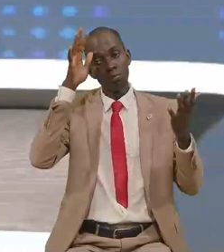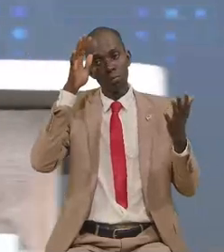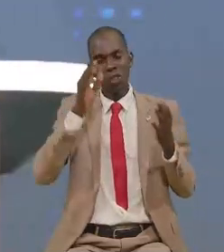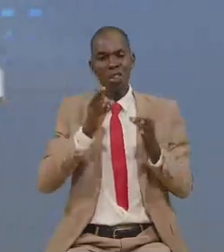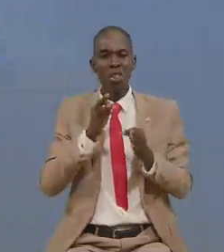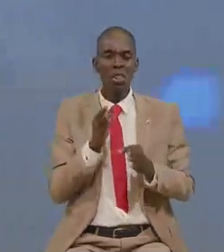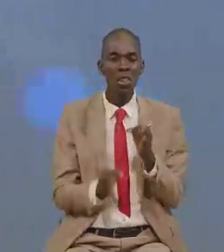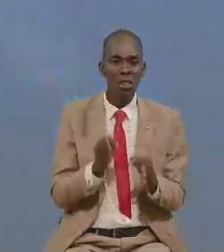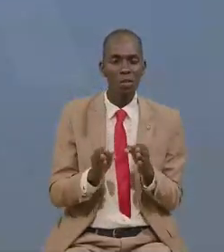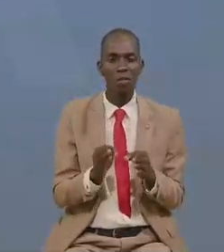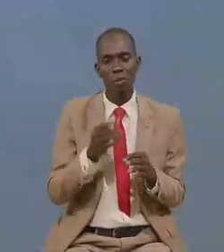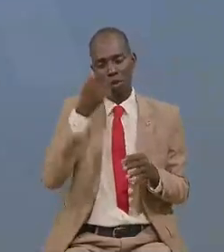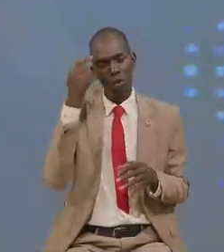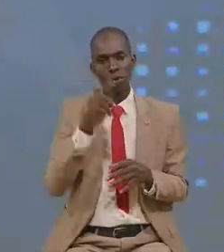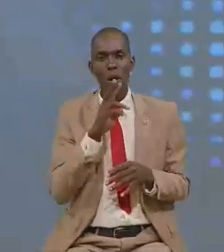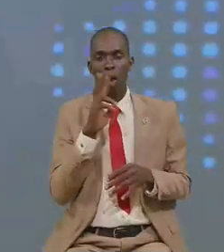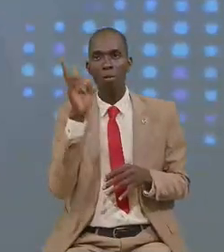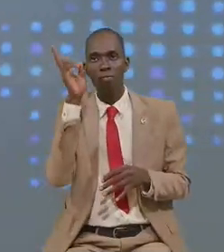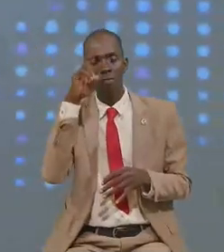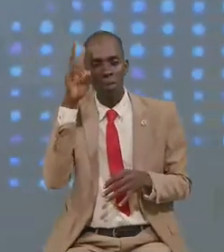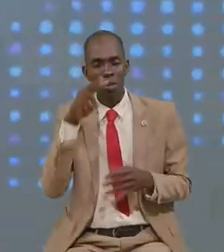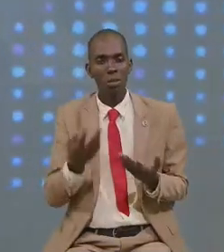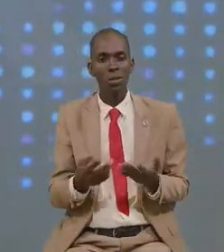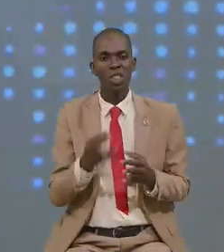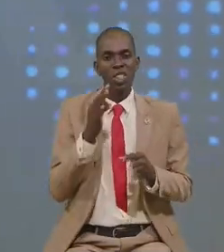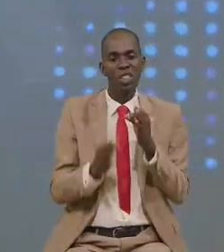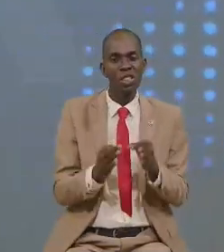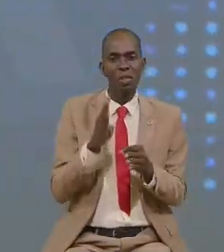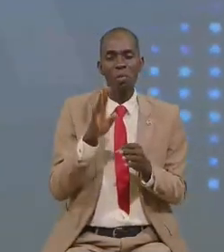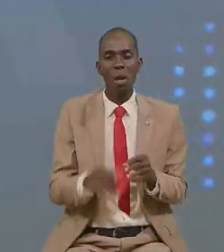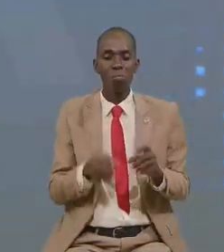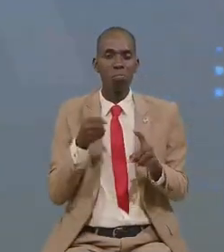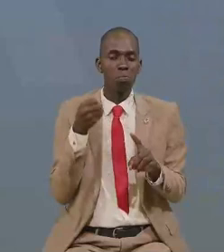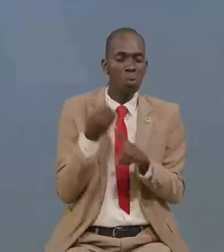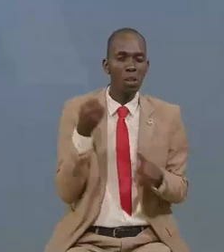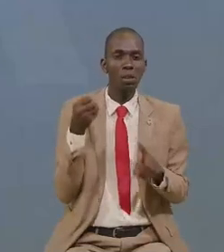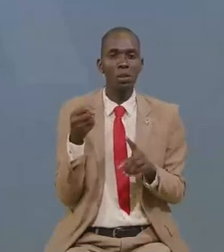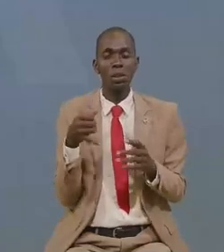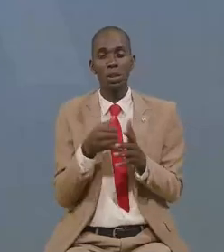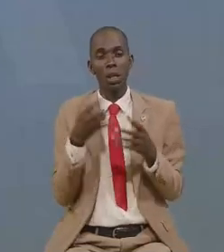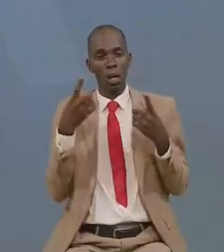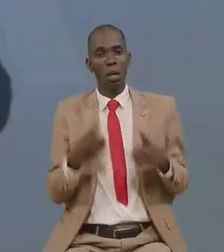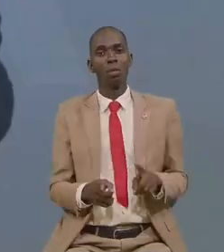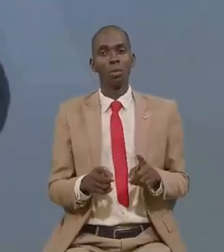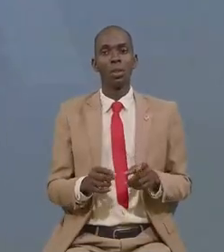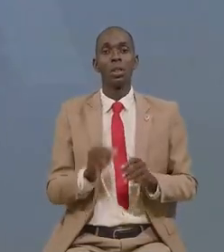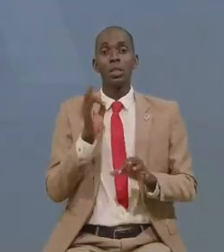négligence, si par un accident, quelqu'un a péché, nous avons